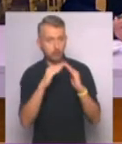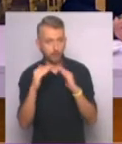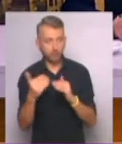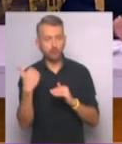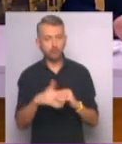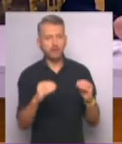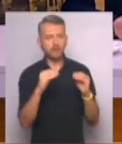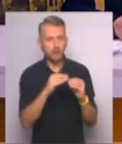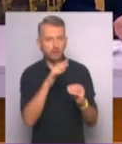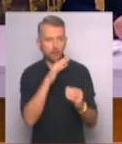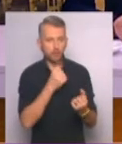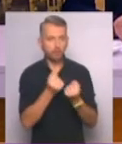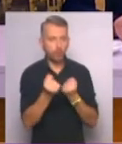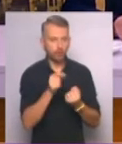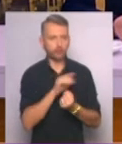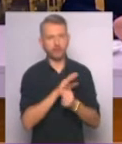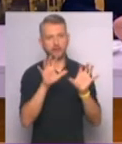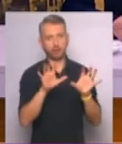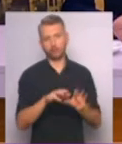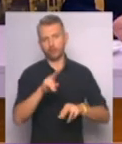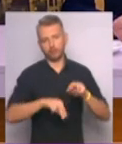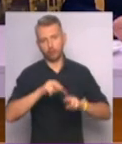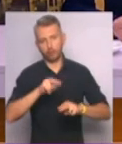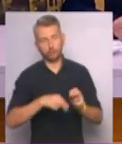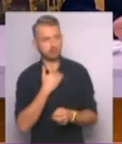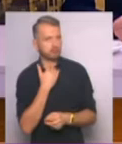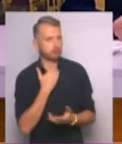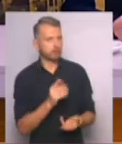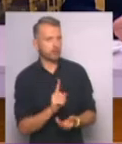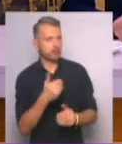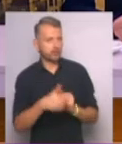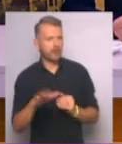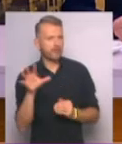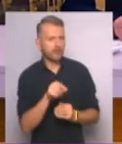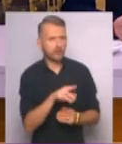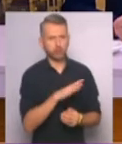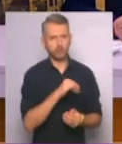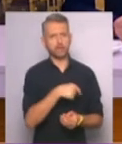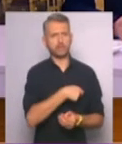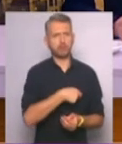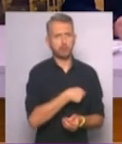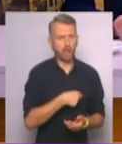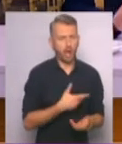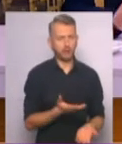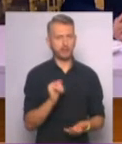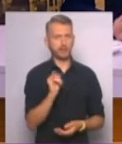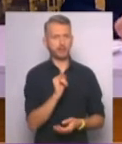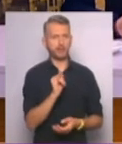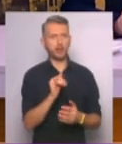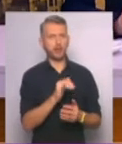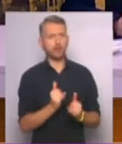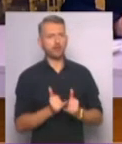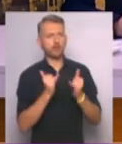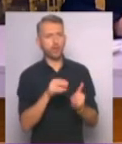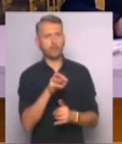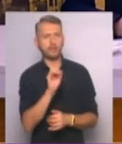років борються з цією незаконною забудовою. Здавалось би, що уже всі там були і депутати, і шановний мер